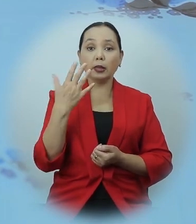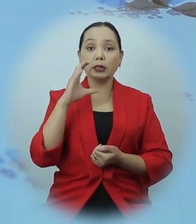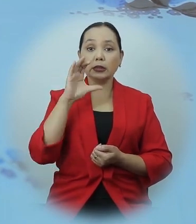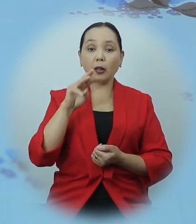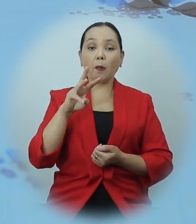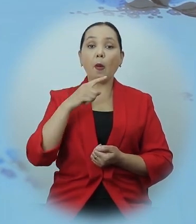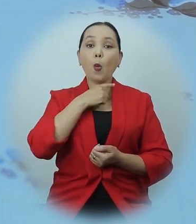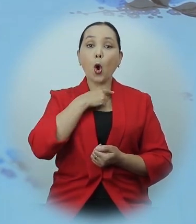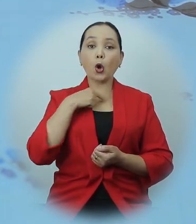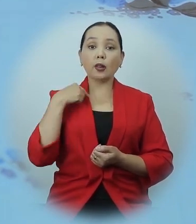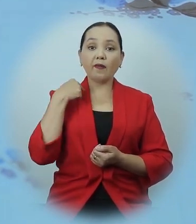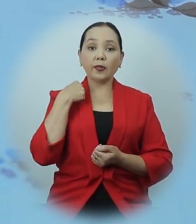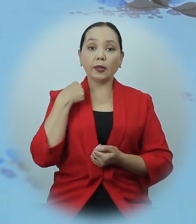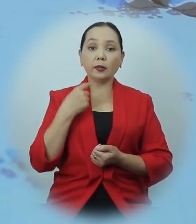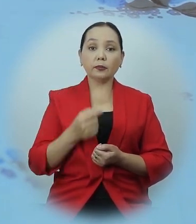0,5 по горловине.